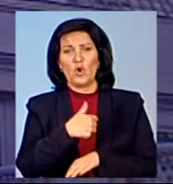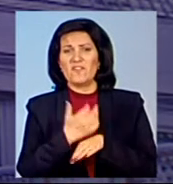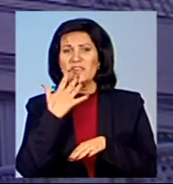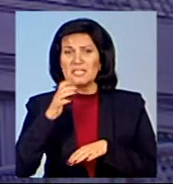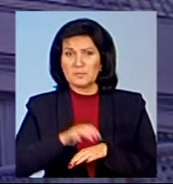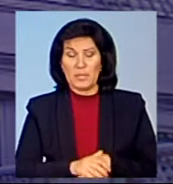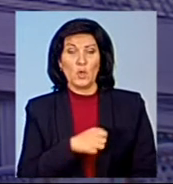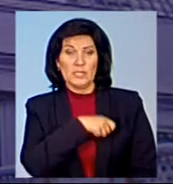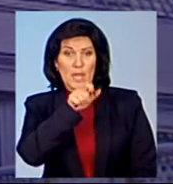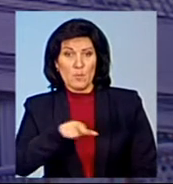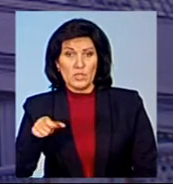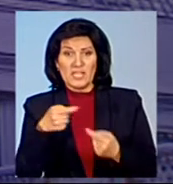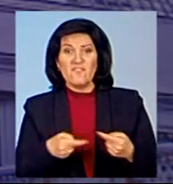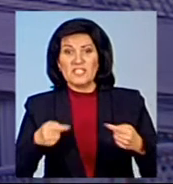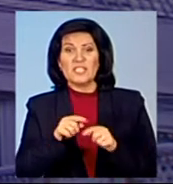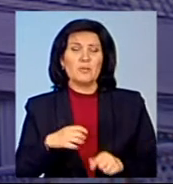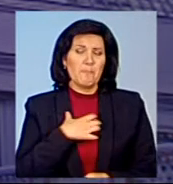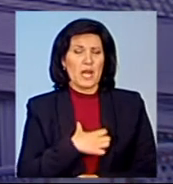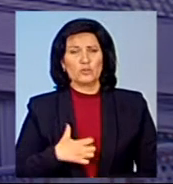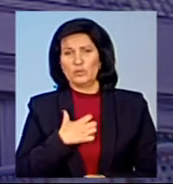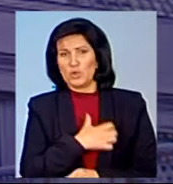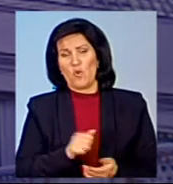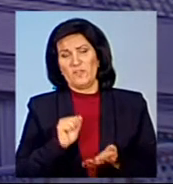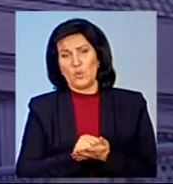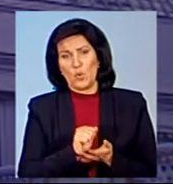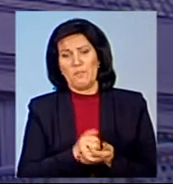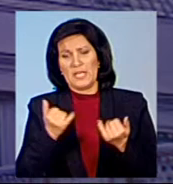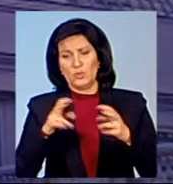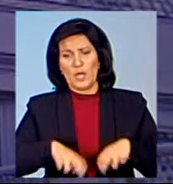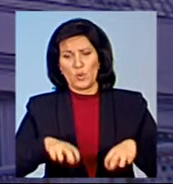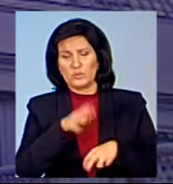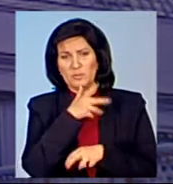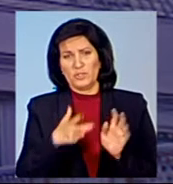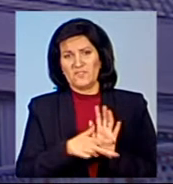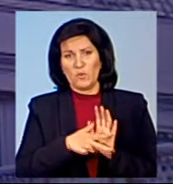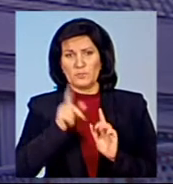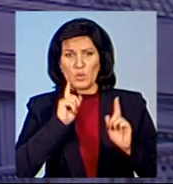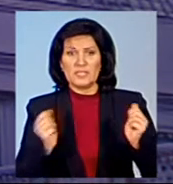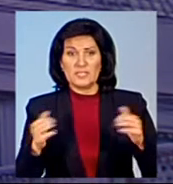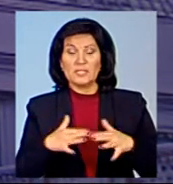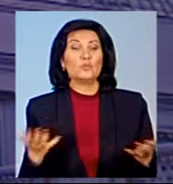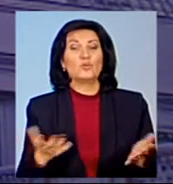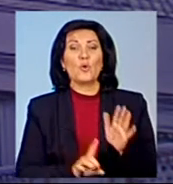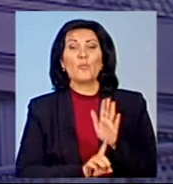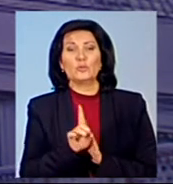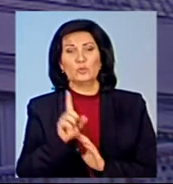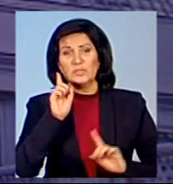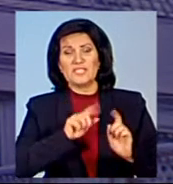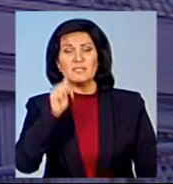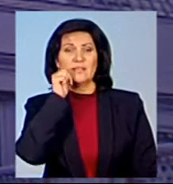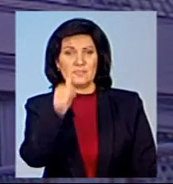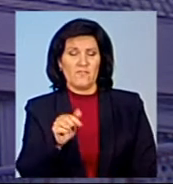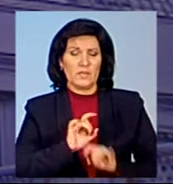Нацбанку. Депутати визначили першочергові документи для розгляду під час восьмої сесії. Та з чого почнуть засідання